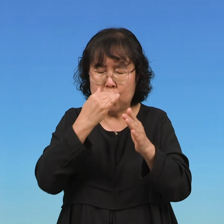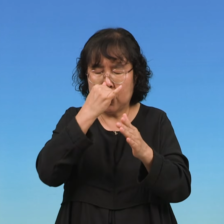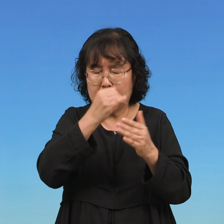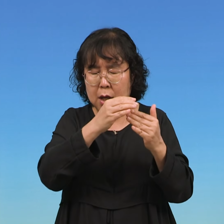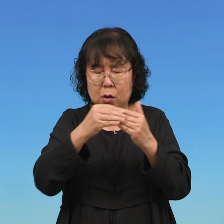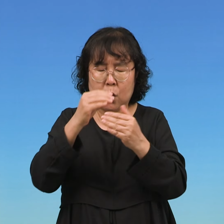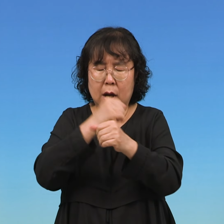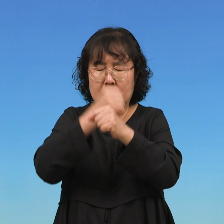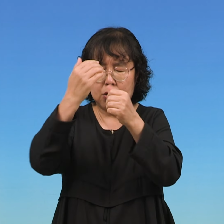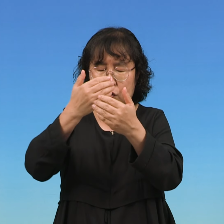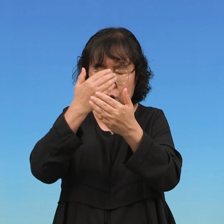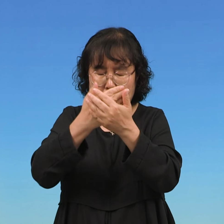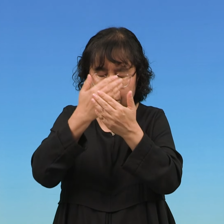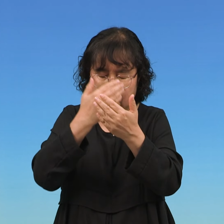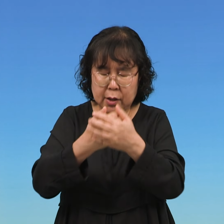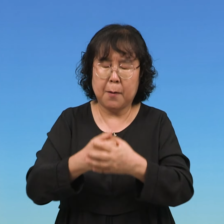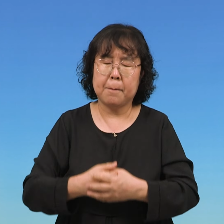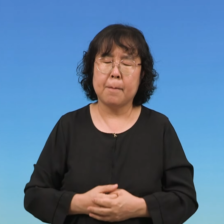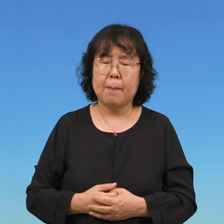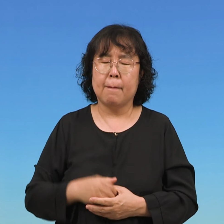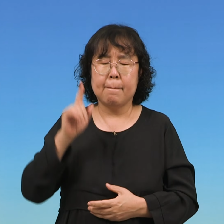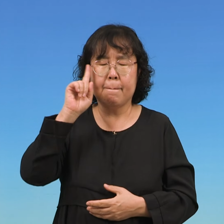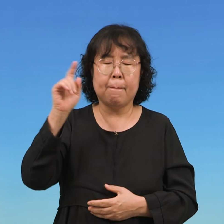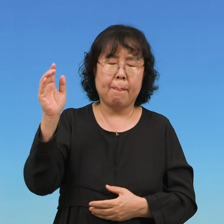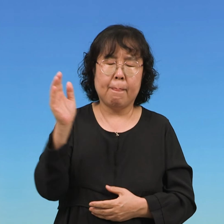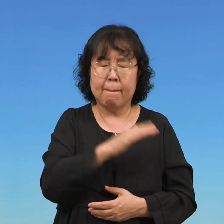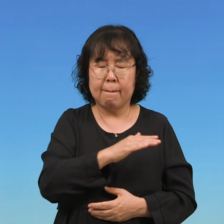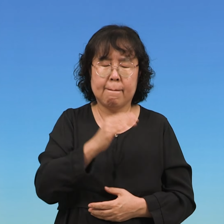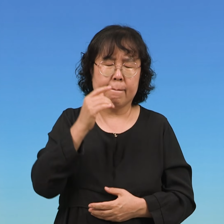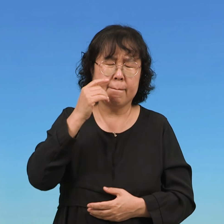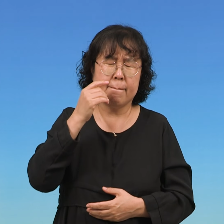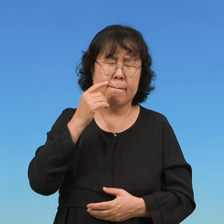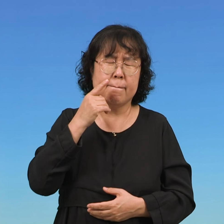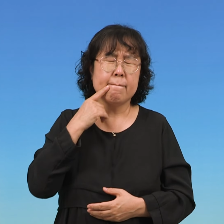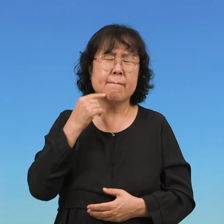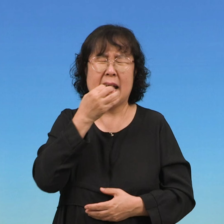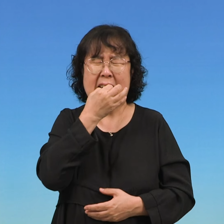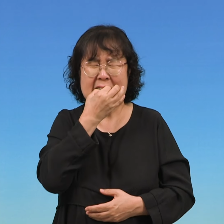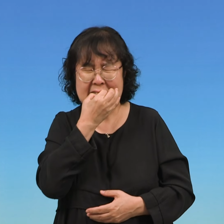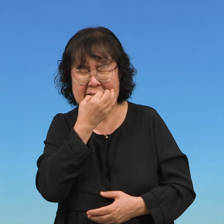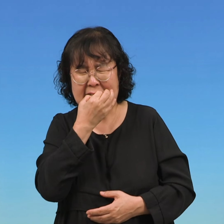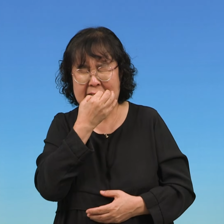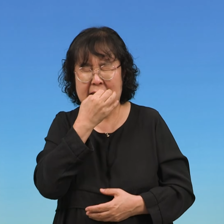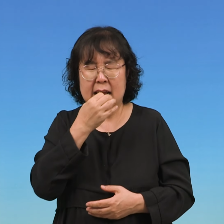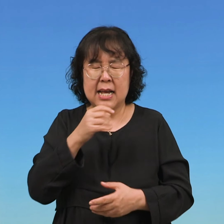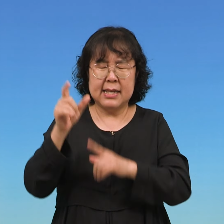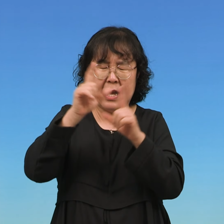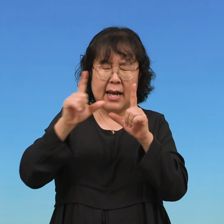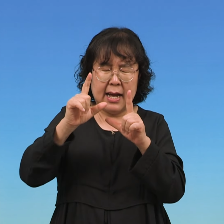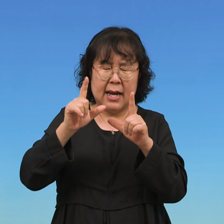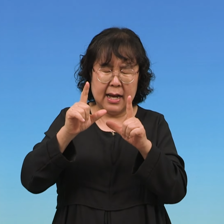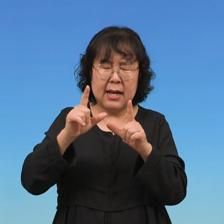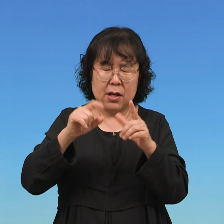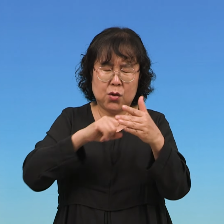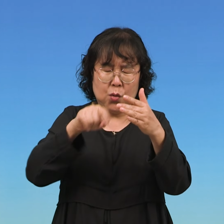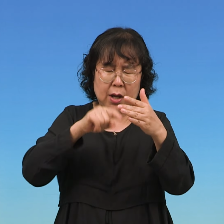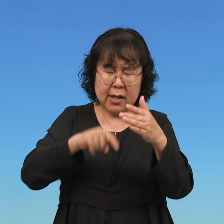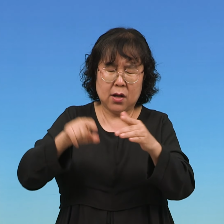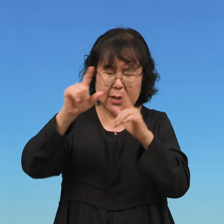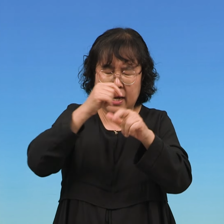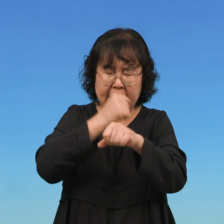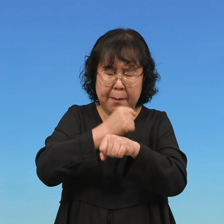이루어지도록 인도하여 주시옵소서 하나님 이제 내일부터 또 탐욕의 도시를 살아가야 됩니다 그 옆에 동안에